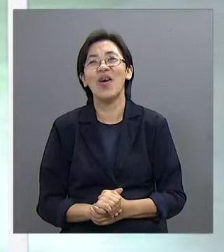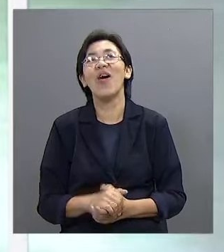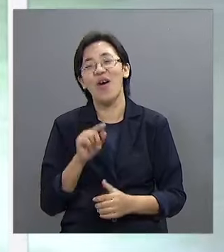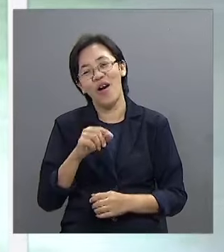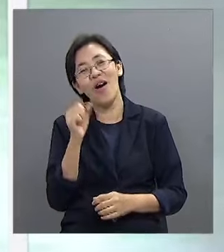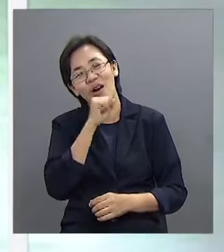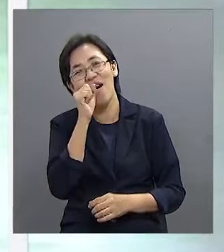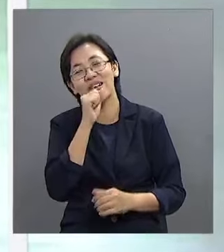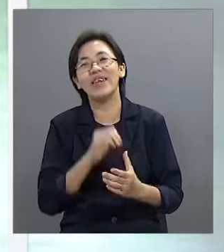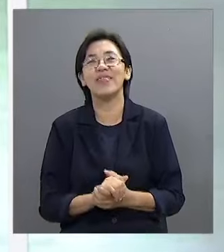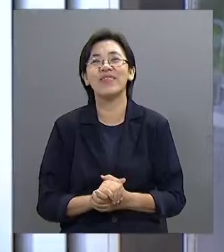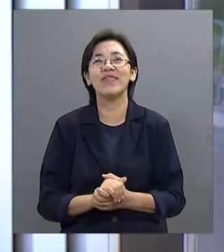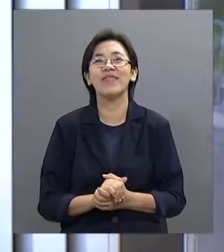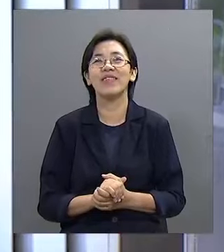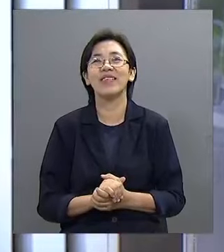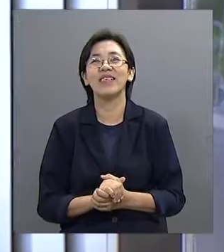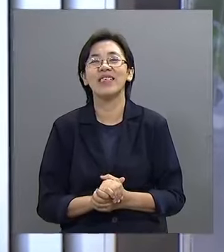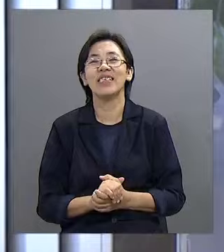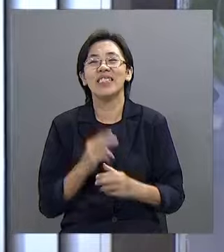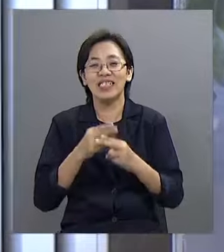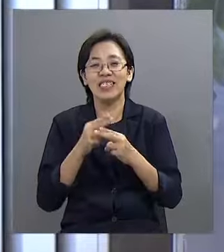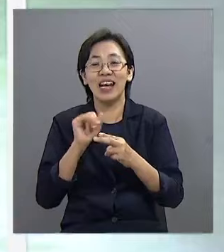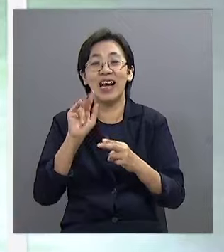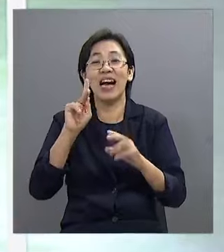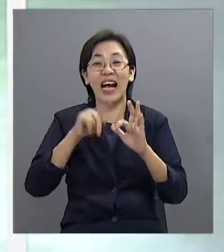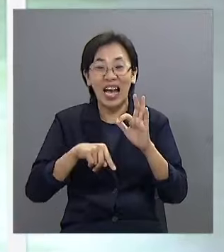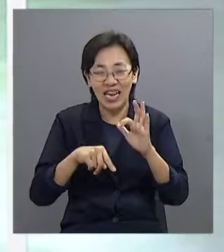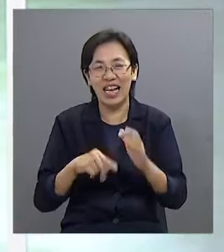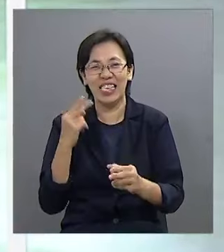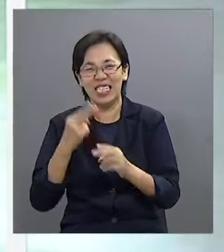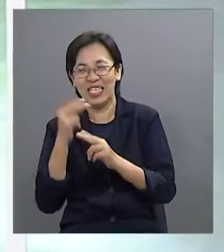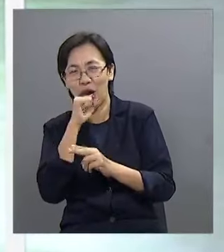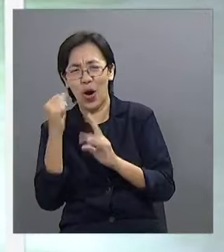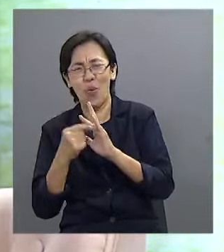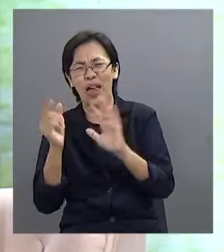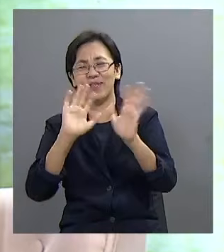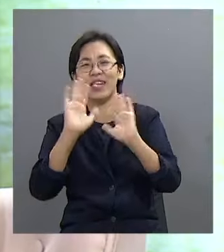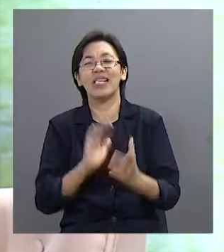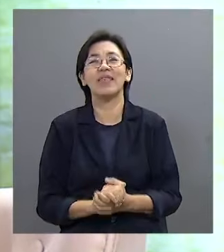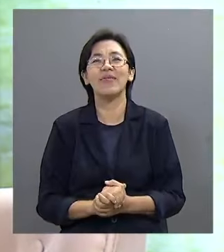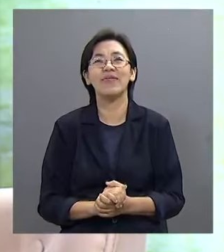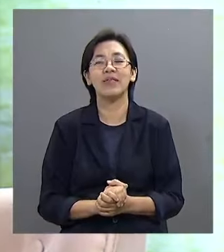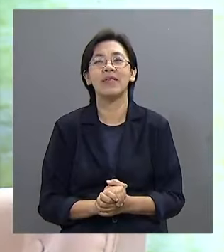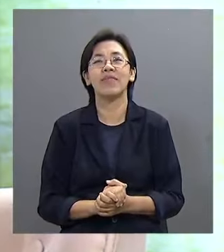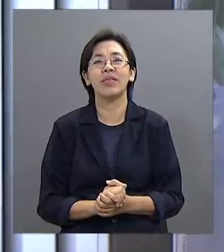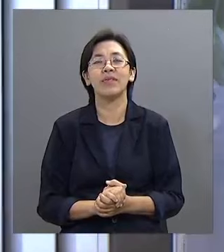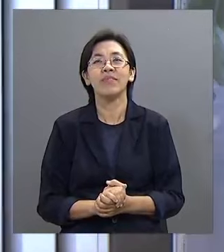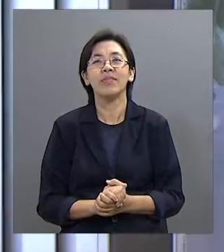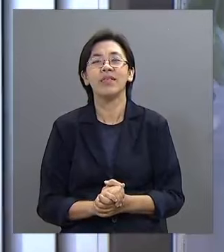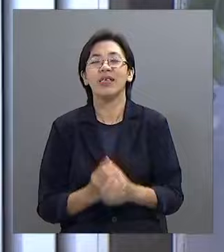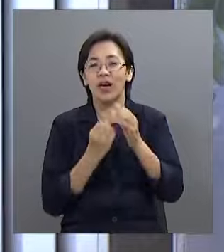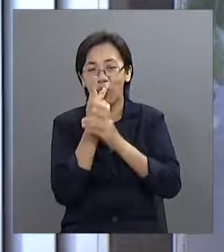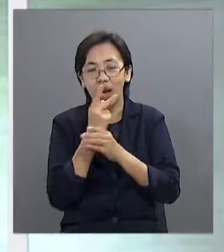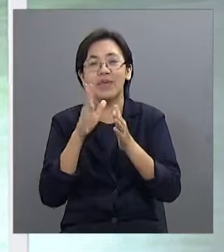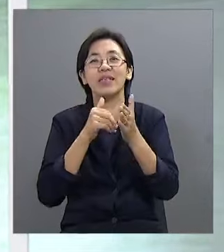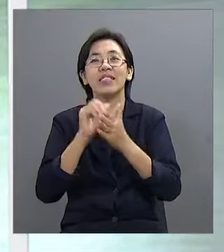พี่แหวนป่ะฮะพี่ไก่โทษ แต่เอาเป็นว่ากุหลาบสีชมพูนะคะ ค่ะ กุหลาบสีชมพู กุหลาบสีชมพูนะครับไอ้ที่แวบๆนั่นไม่ใช่กุหล